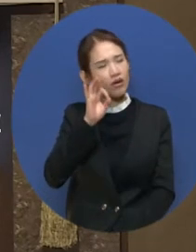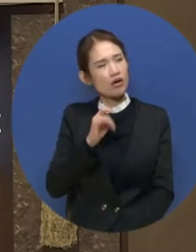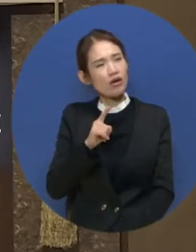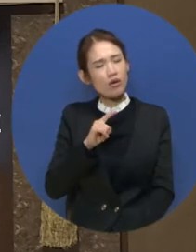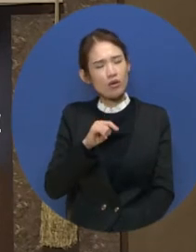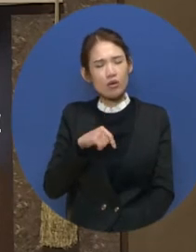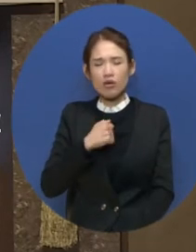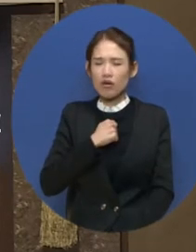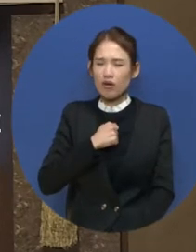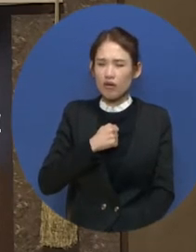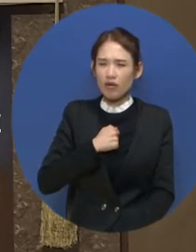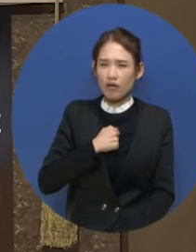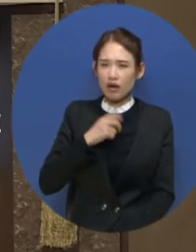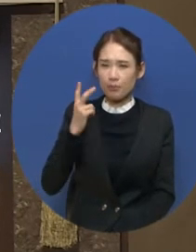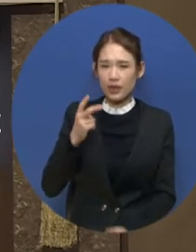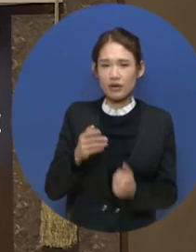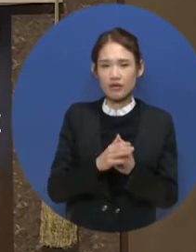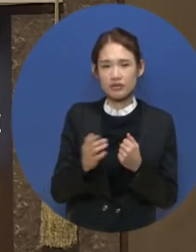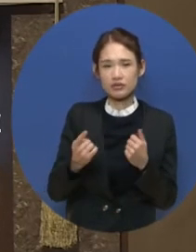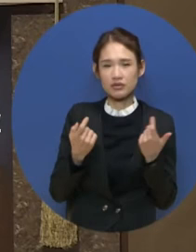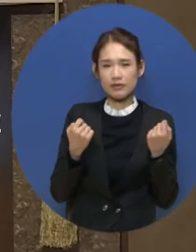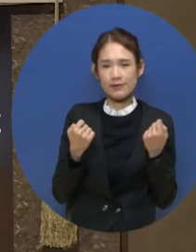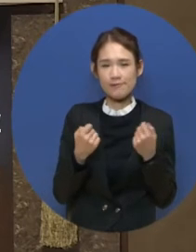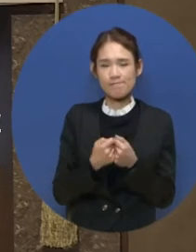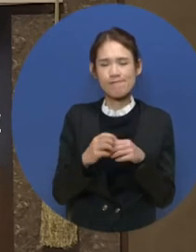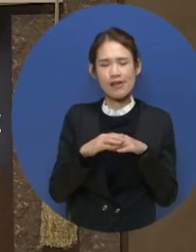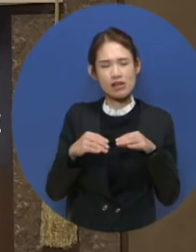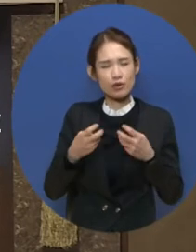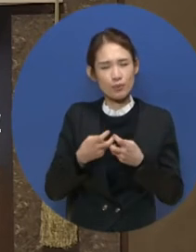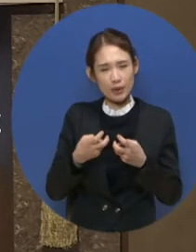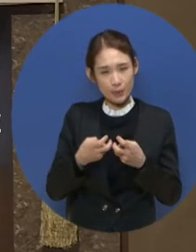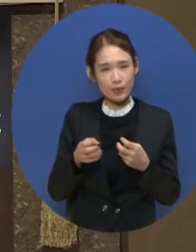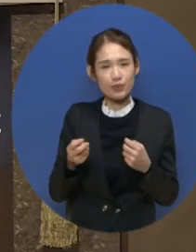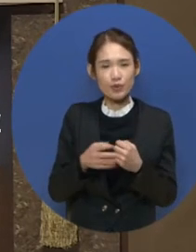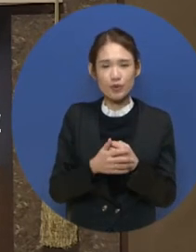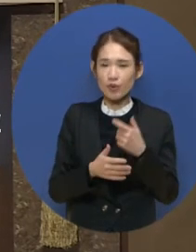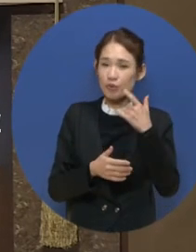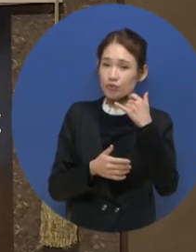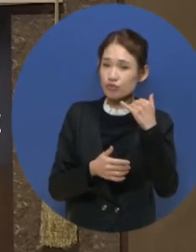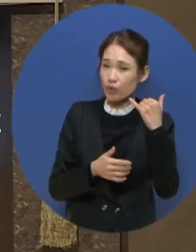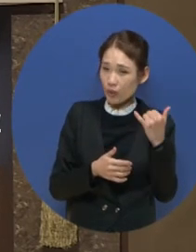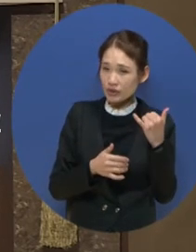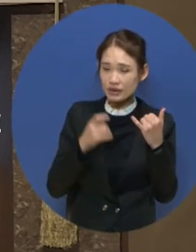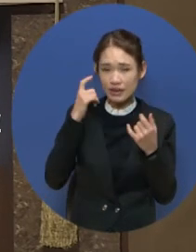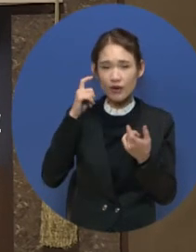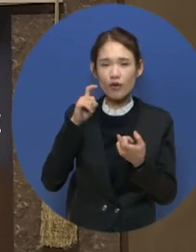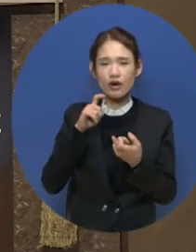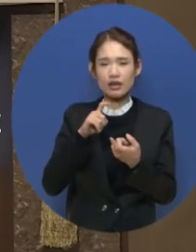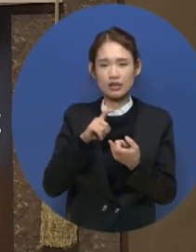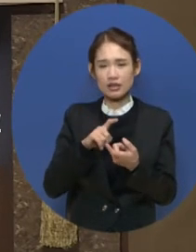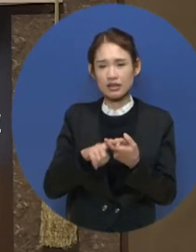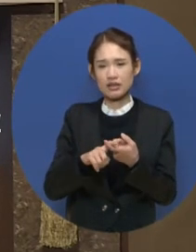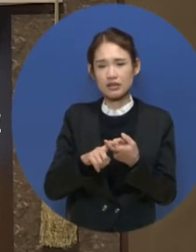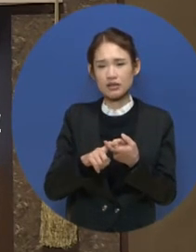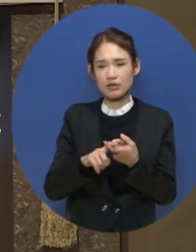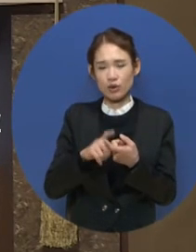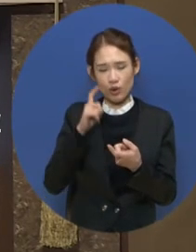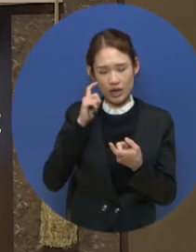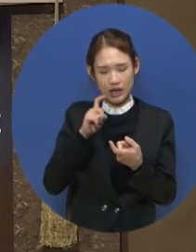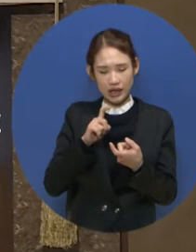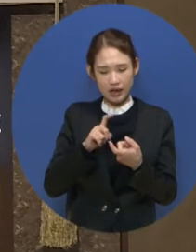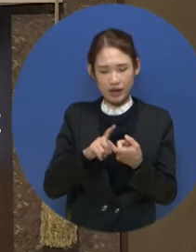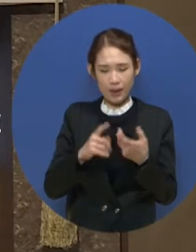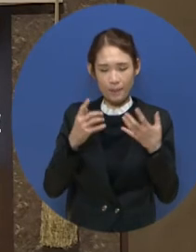거죠 그러니까 이걸 뭐 어떻게 해야 되겠다 특히 또 어 부모님들이 낄 게 이제 뭐 또